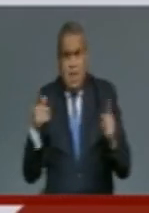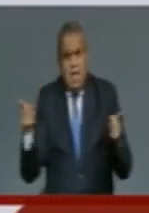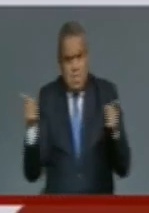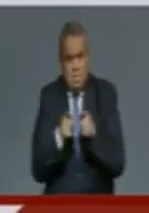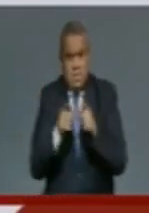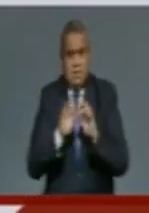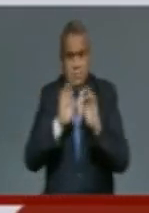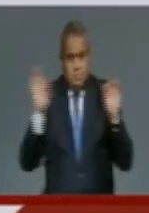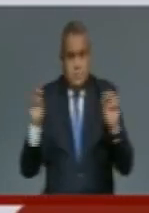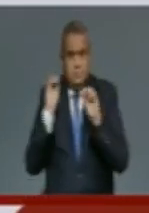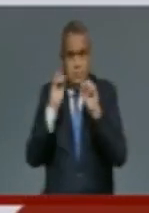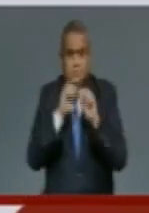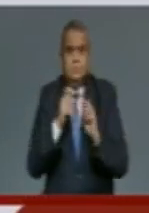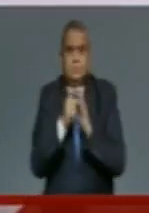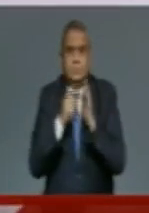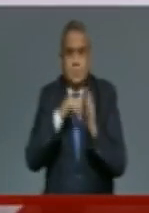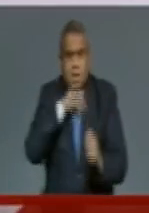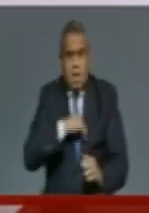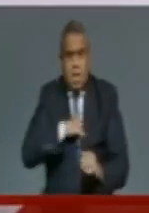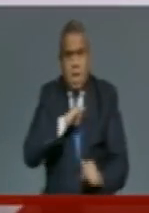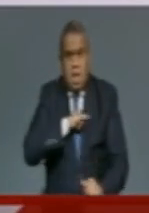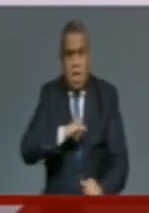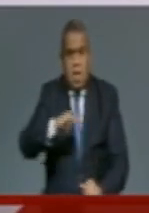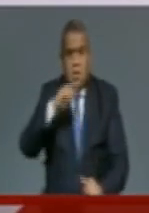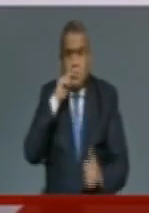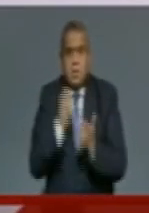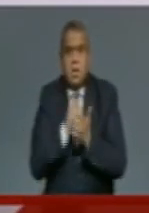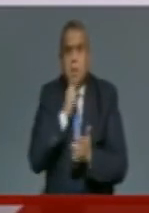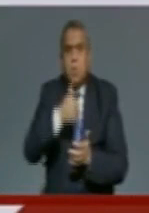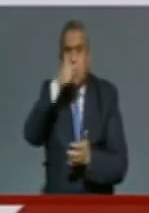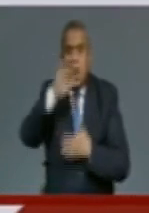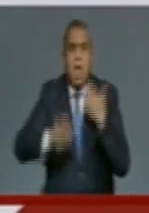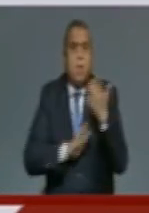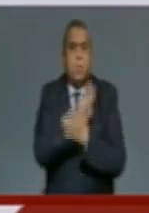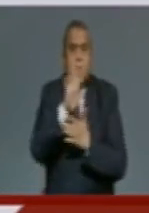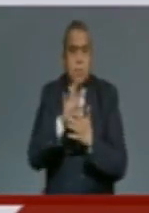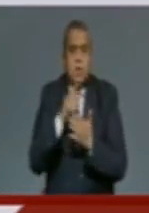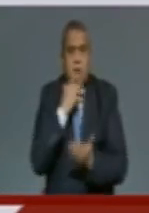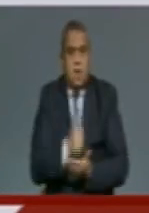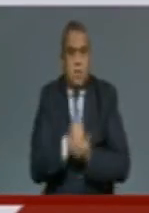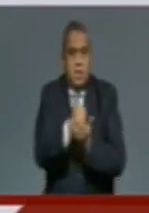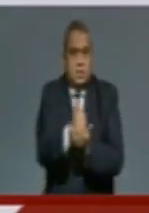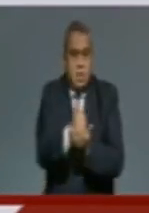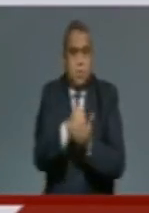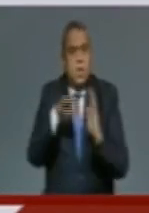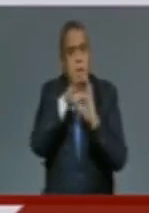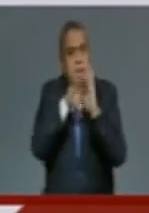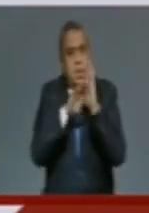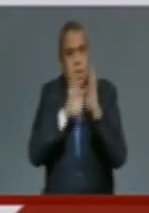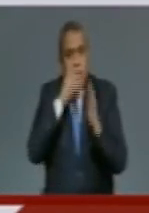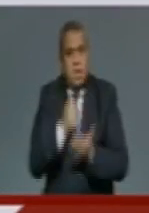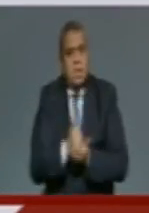دائما نقول حجم المشكلة والتمويل وكيف يتم تدبير هذا